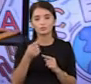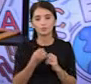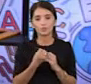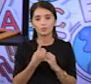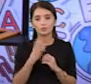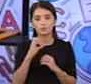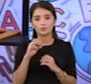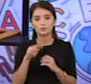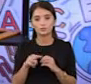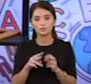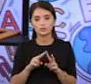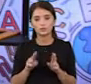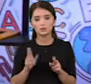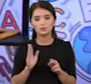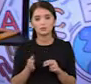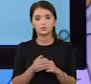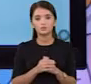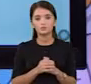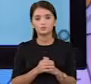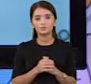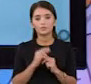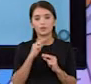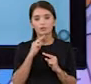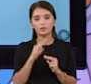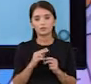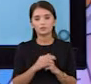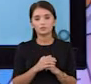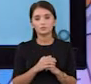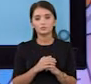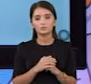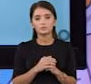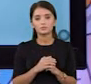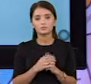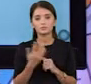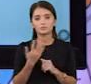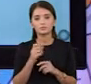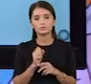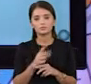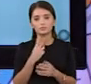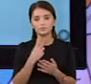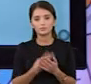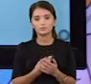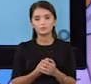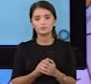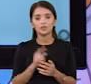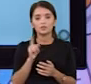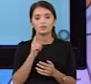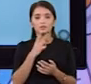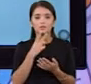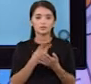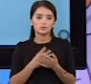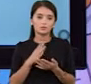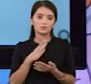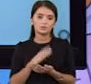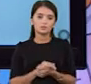11 santimetrga teng ekan. Diqqat qiling. E'tiboringizni 5-chi misolga qarating. Nimalarni